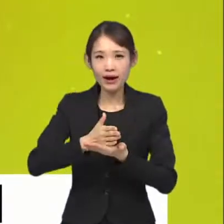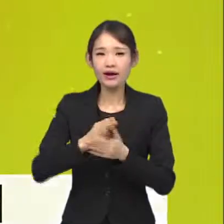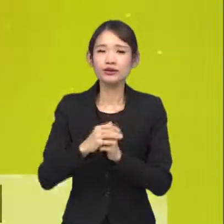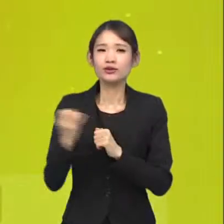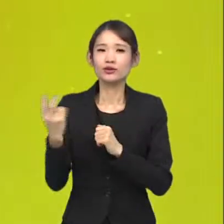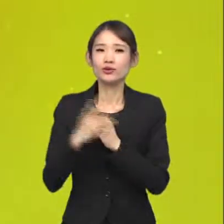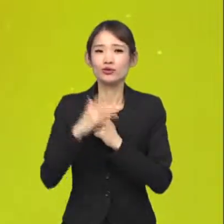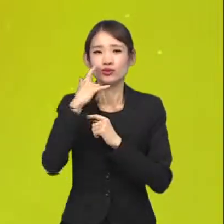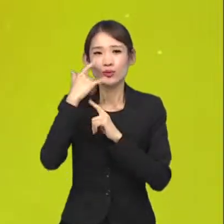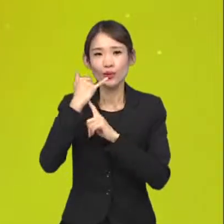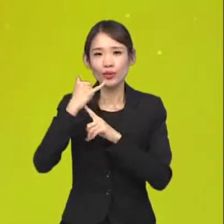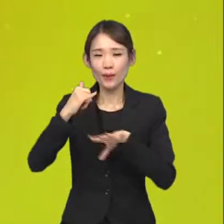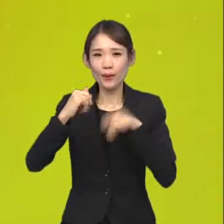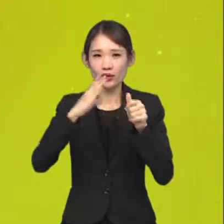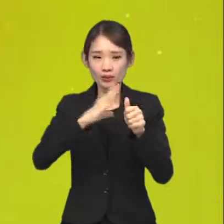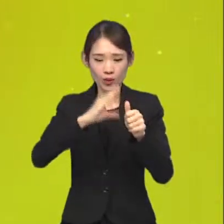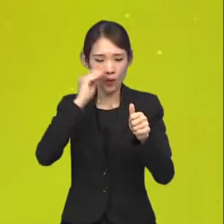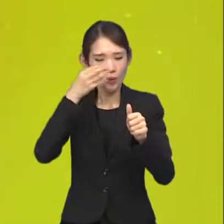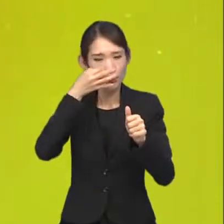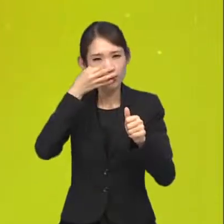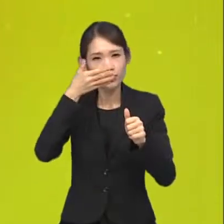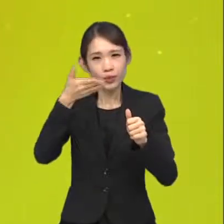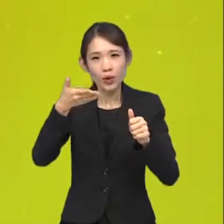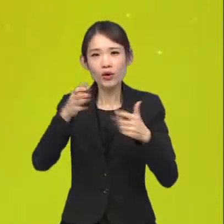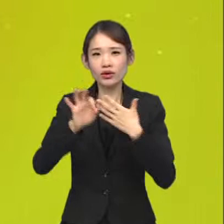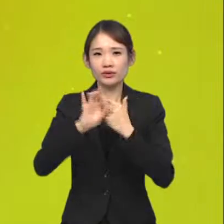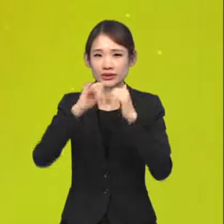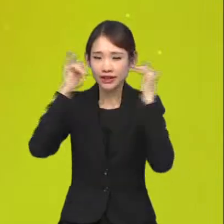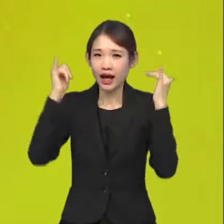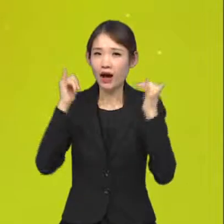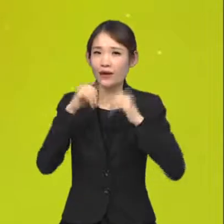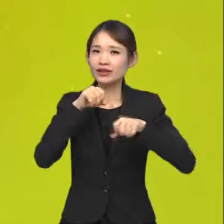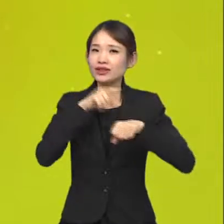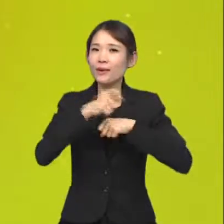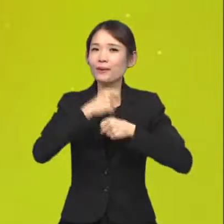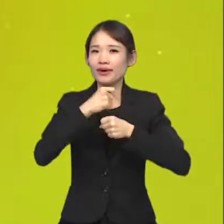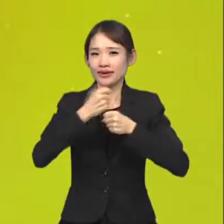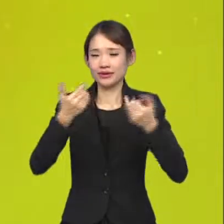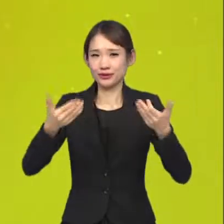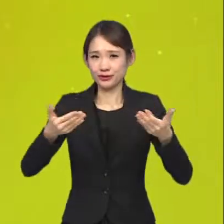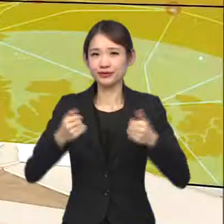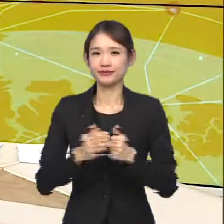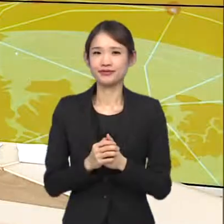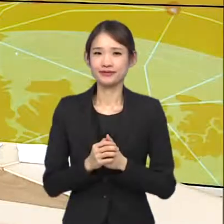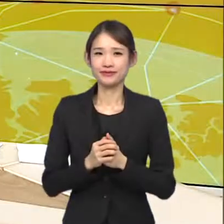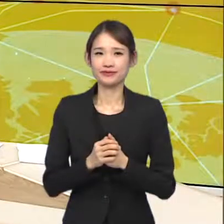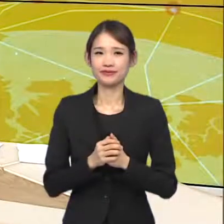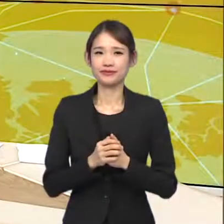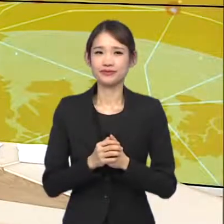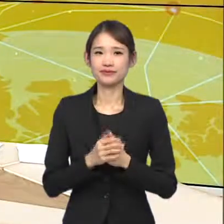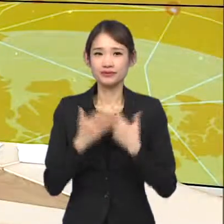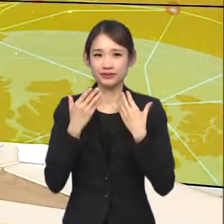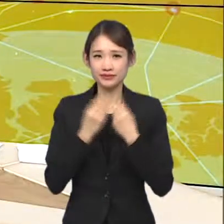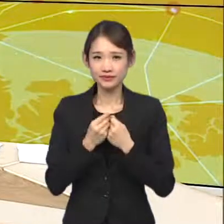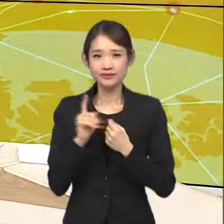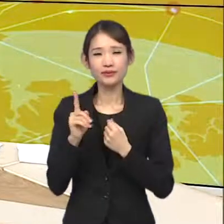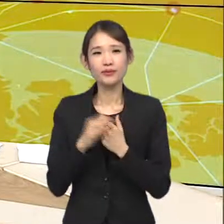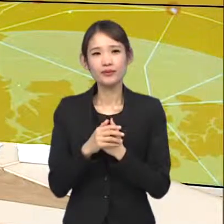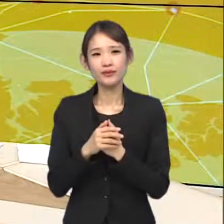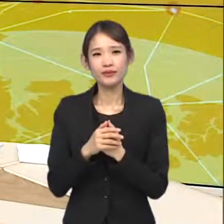부모님이 먼저 모범을 보여 주시면 아이 사회성 형성 하는데 굉장히 도움이 될겁니다 4 그러니까 뭐 어떤